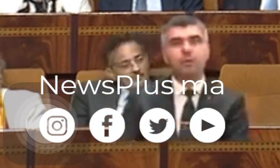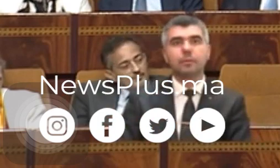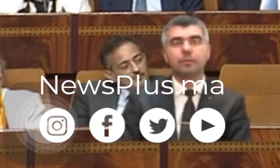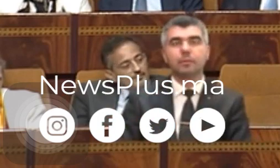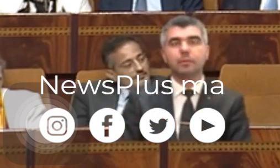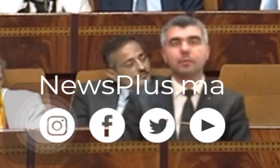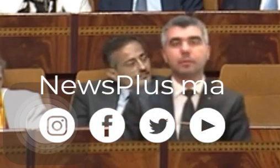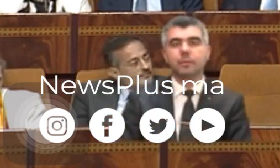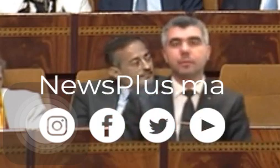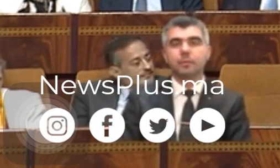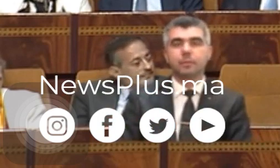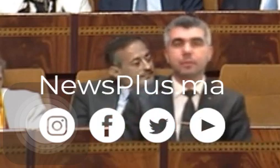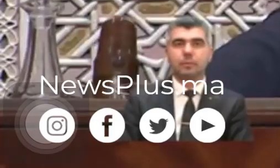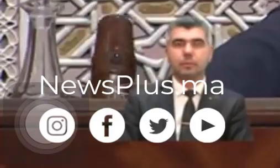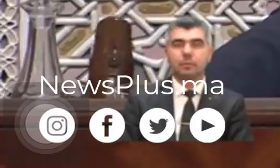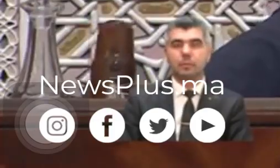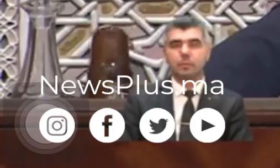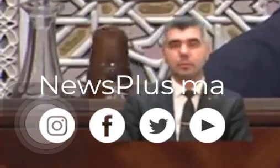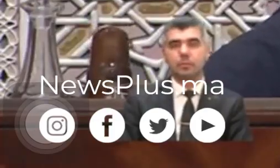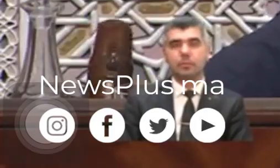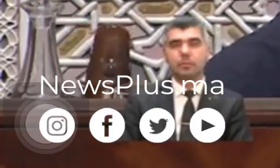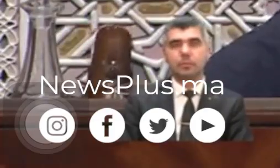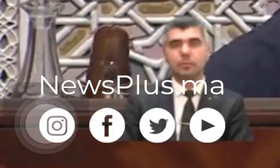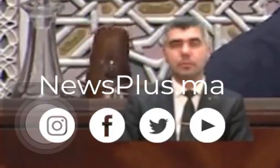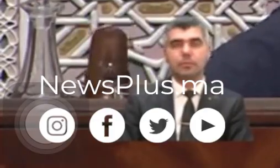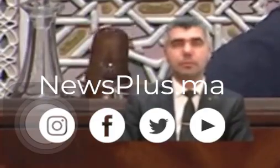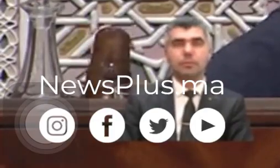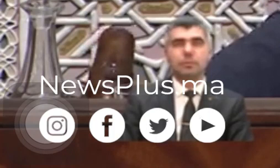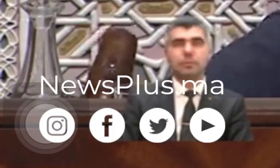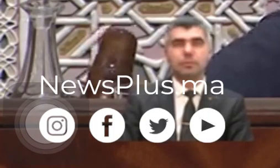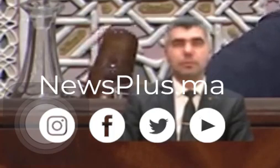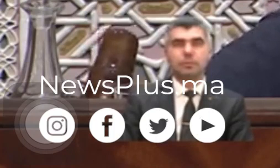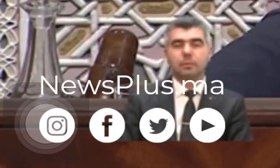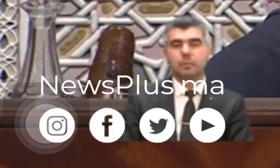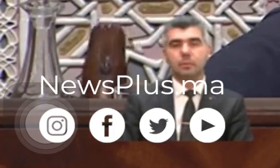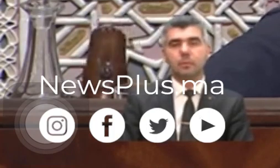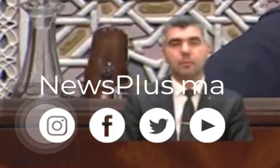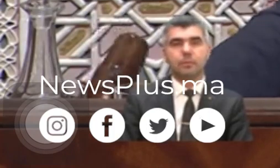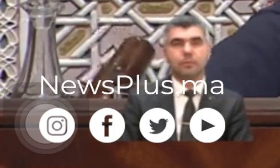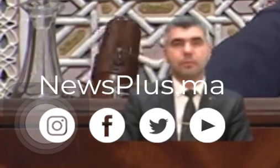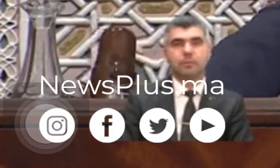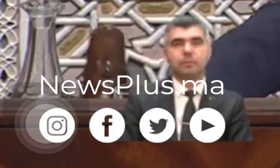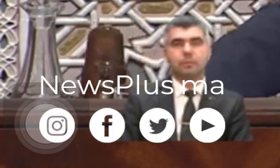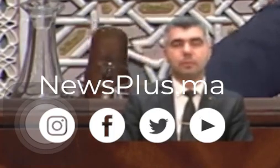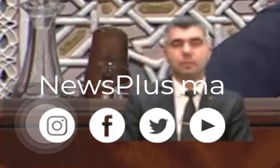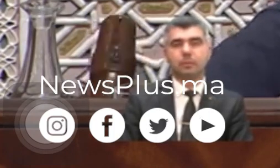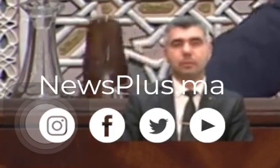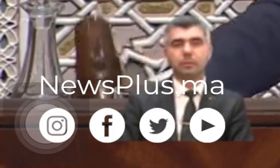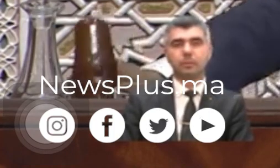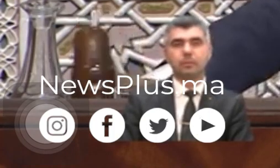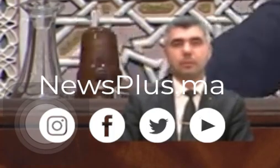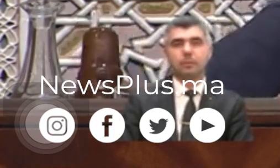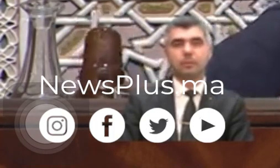المشكل ماشي هذا هو. سيد الرئيس، بلاتي سيد الرئيس، بلاتي سيد الرئيس، بلاتي تفضل،